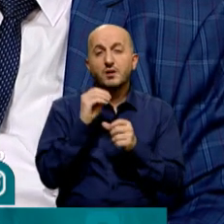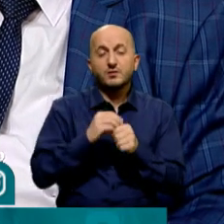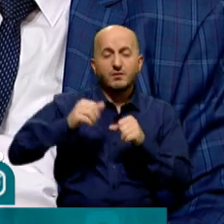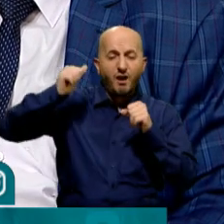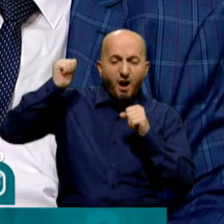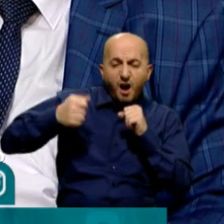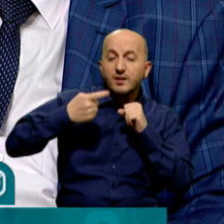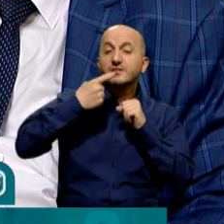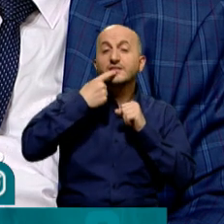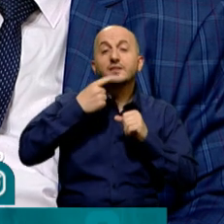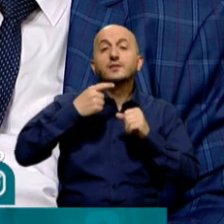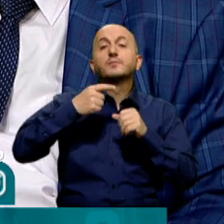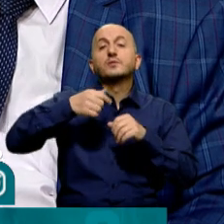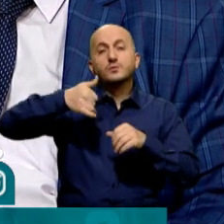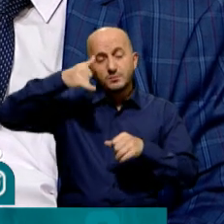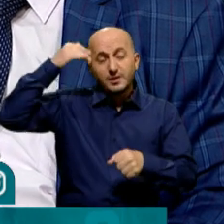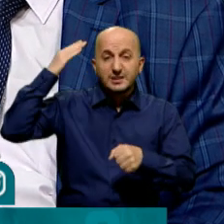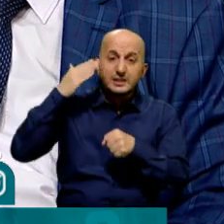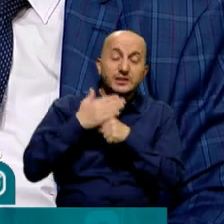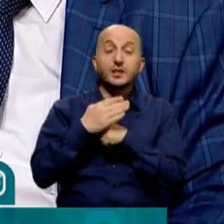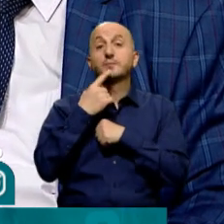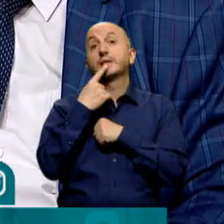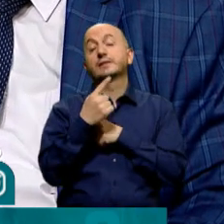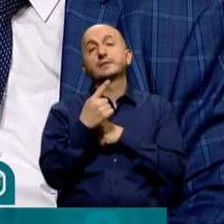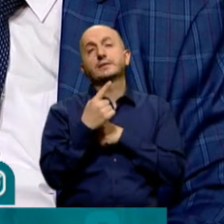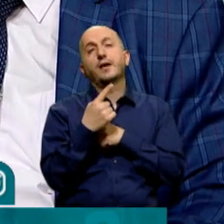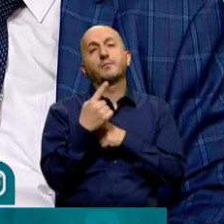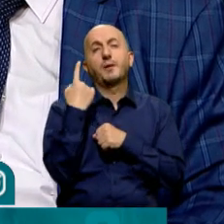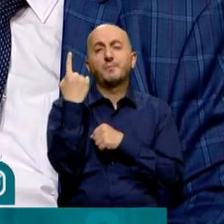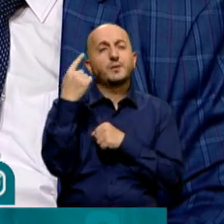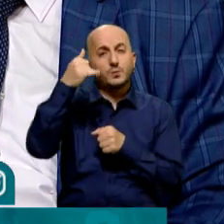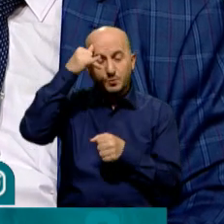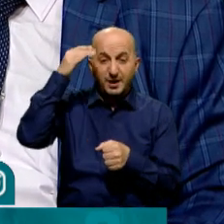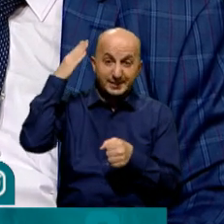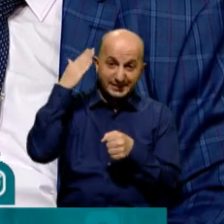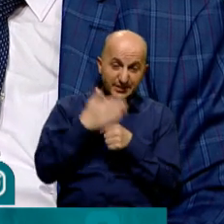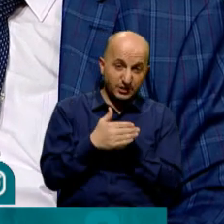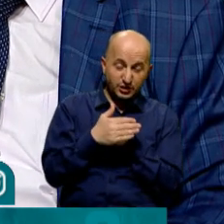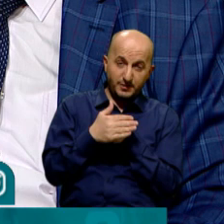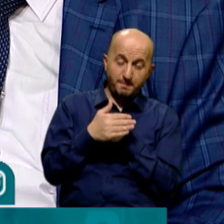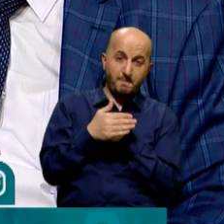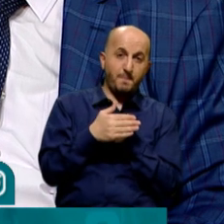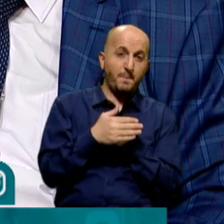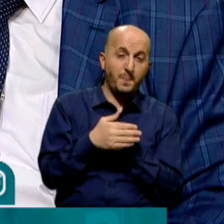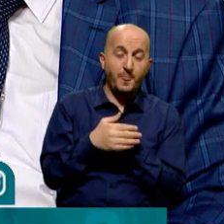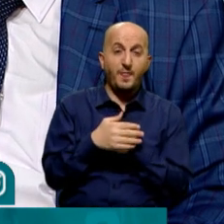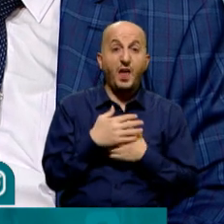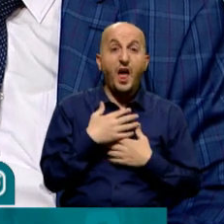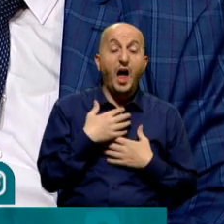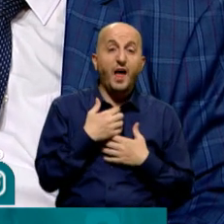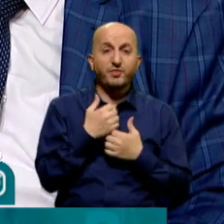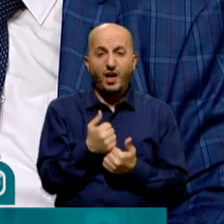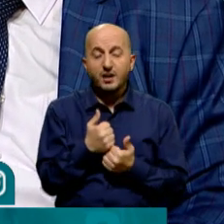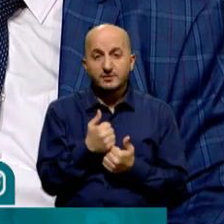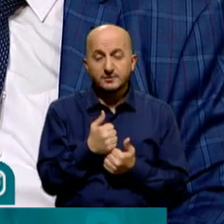kurban keseceğim dediyse o zaman bu adak olur. Ama bir kurban keseceğim. Bunu adak niyetiyle, yapacak Allah